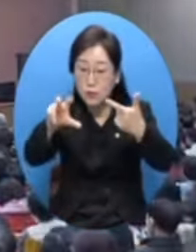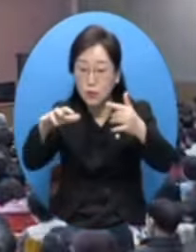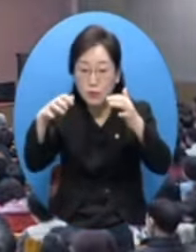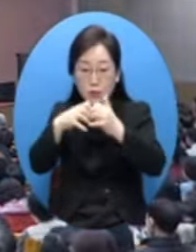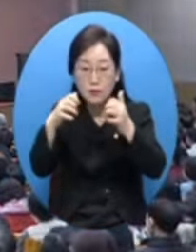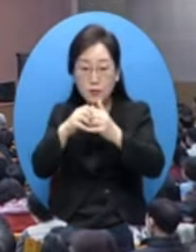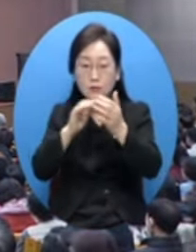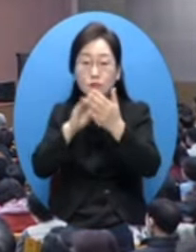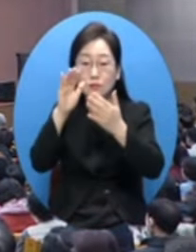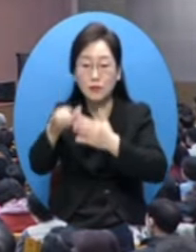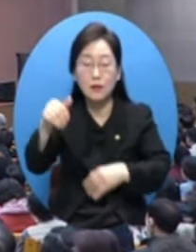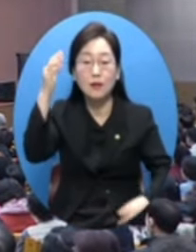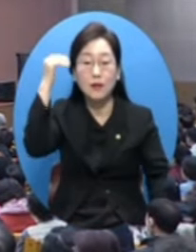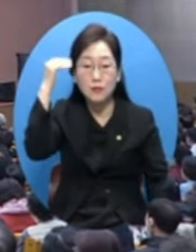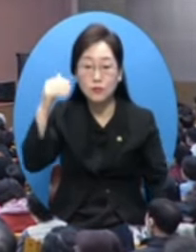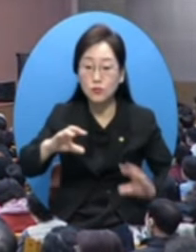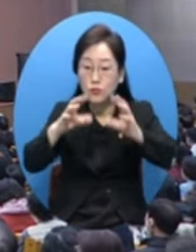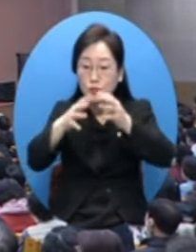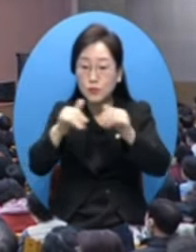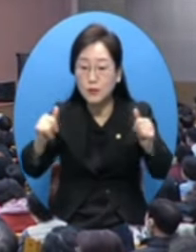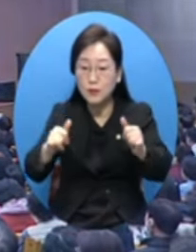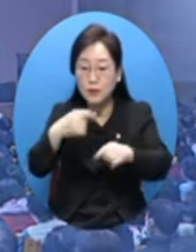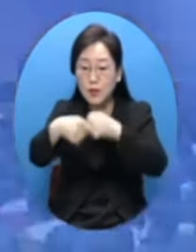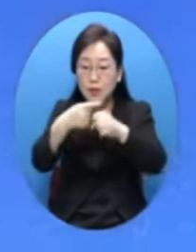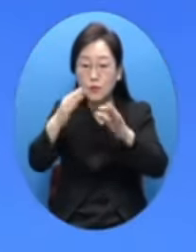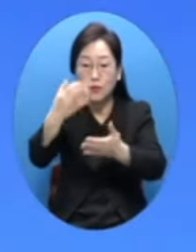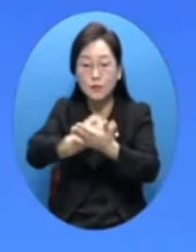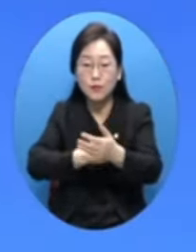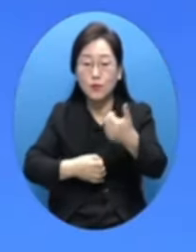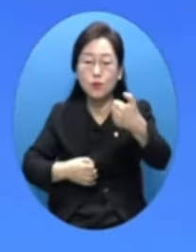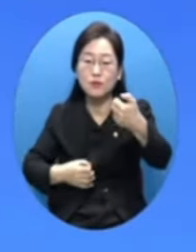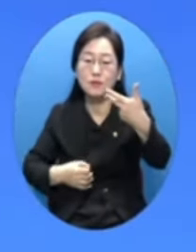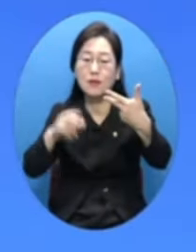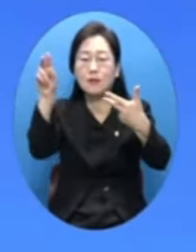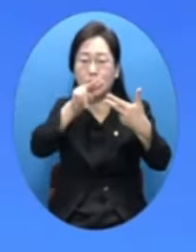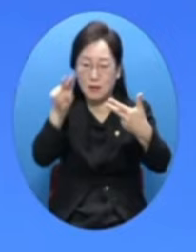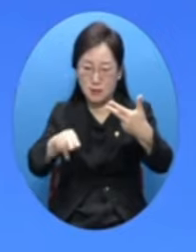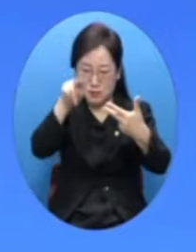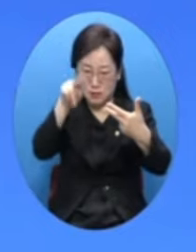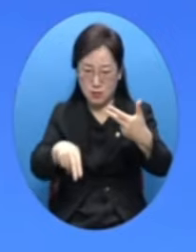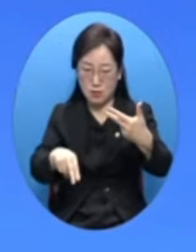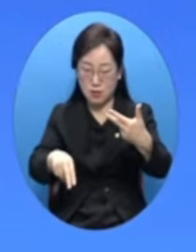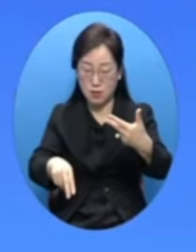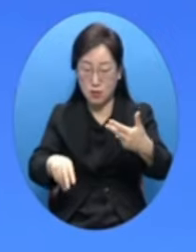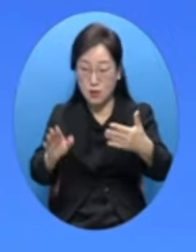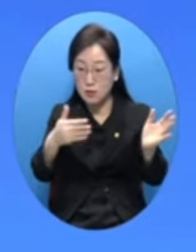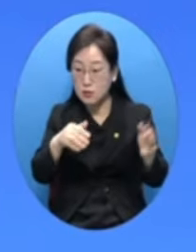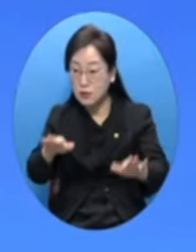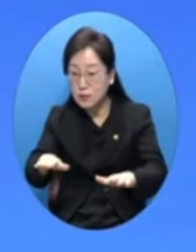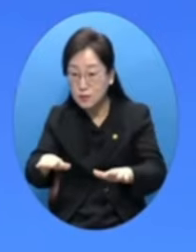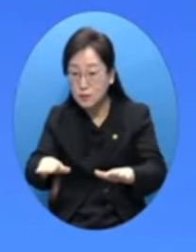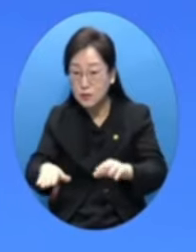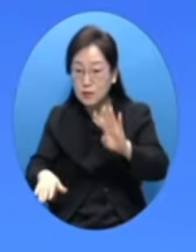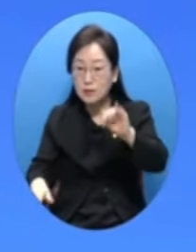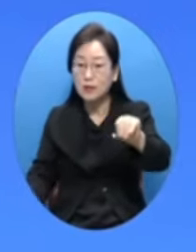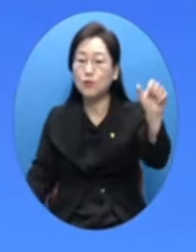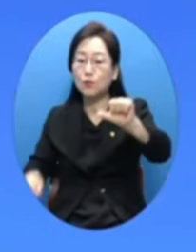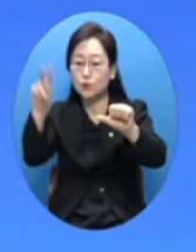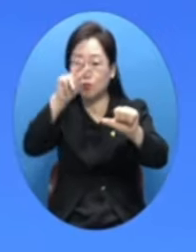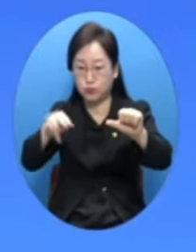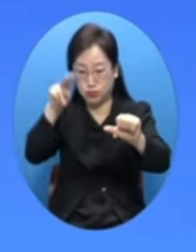한국 국민들의 1년 소득이 57달러였으니까요. 지금은 3만 5천 불이니까 얼마나 하면 축복을